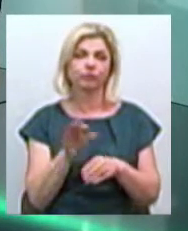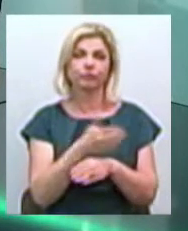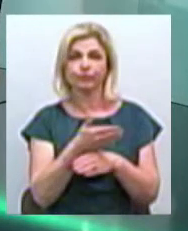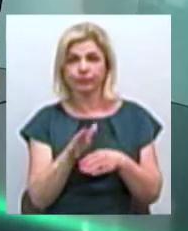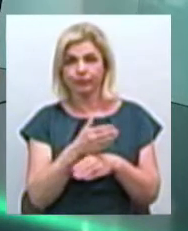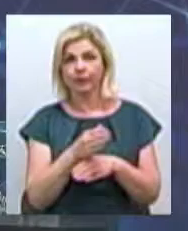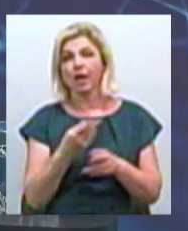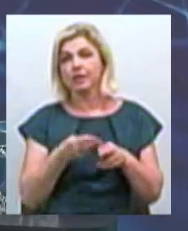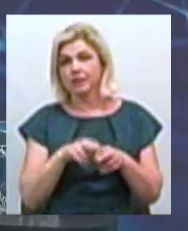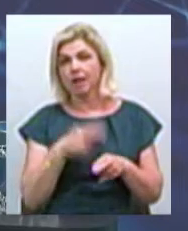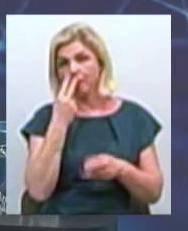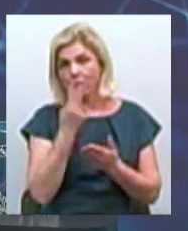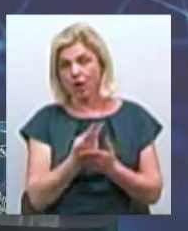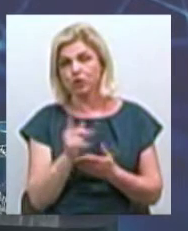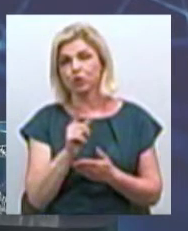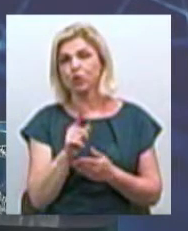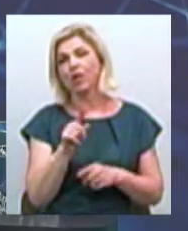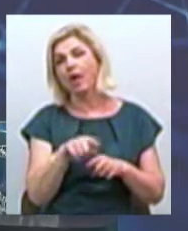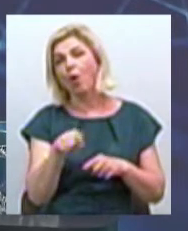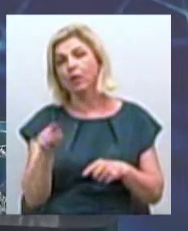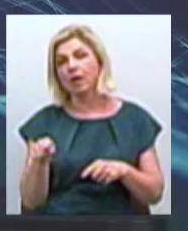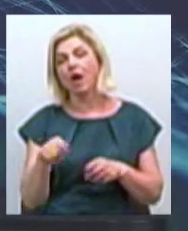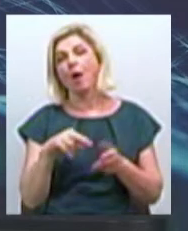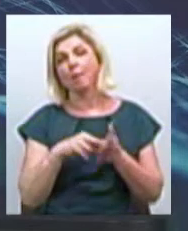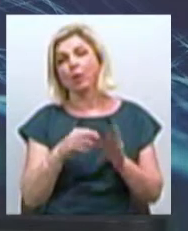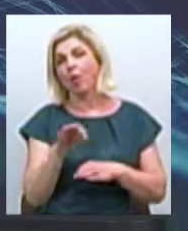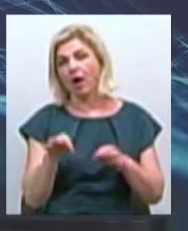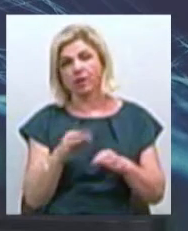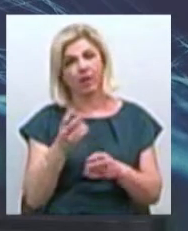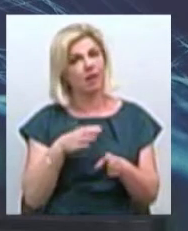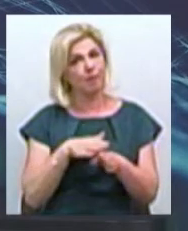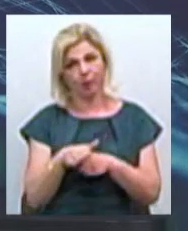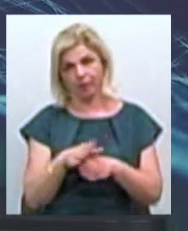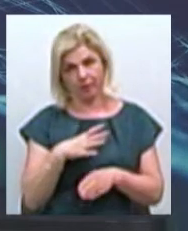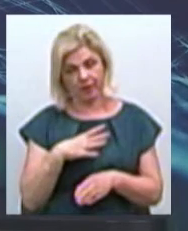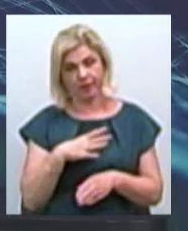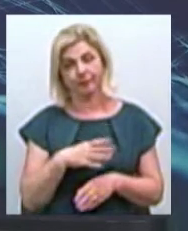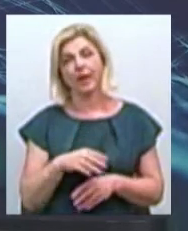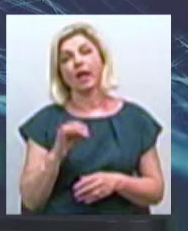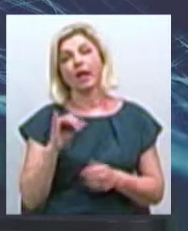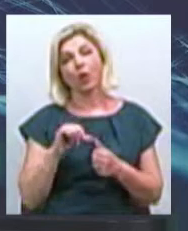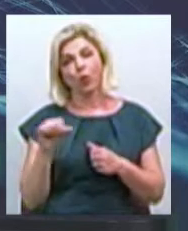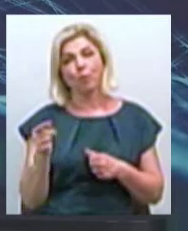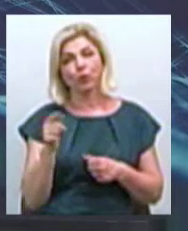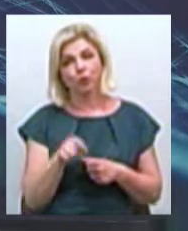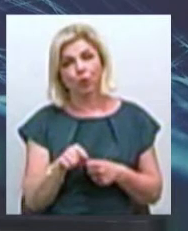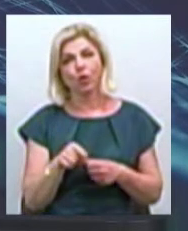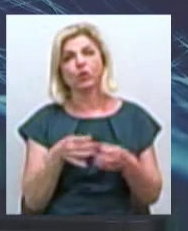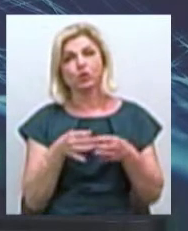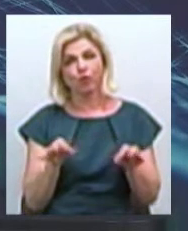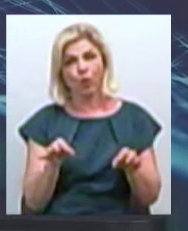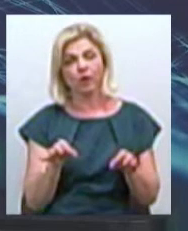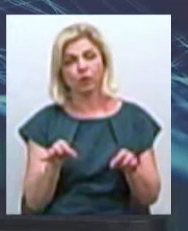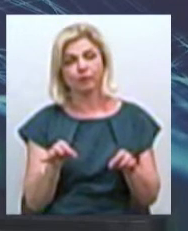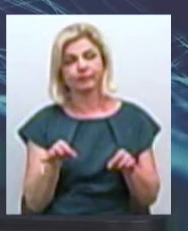це показало, що деякі проєкти не були повністю реалізовані. Окрім того, дозволено, да,